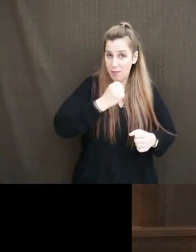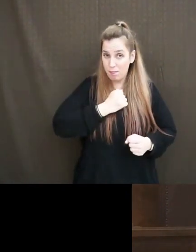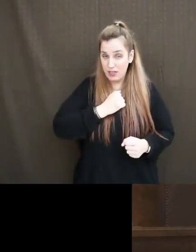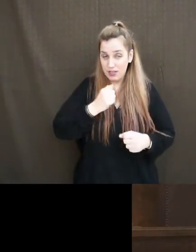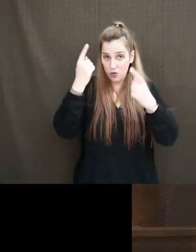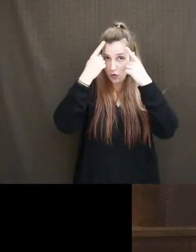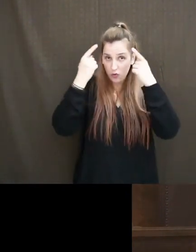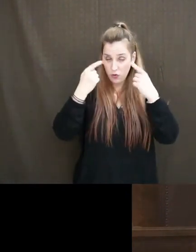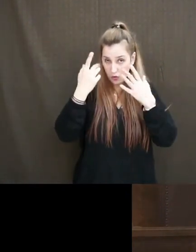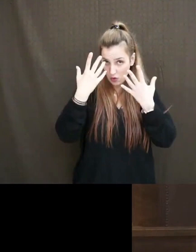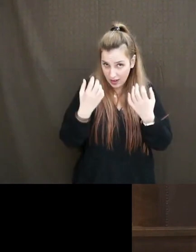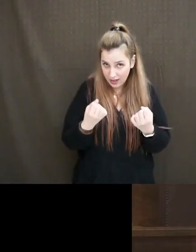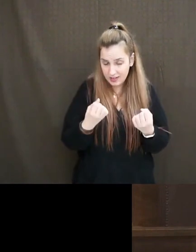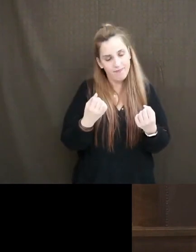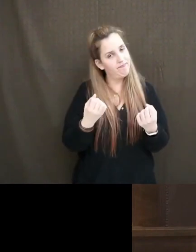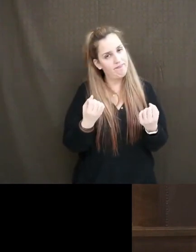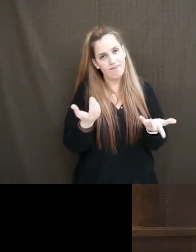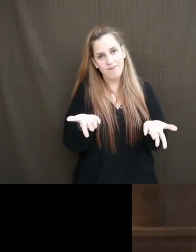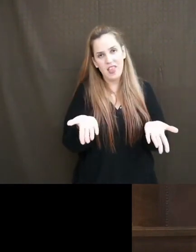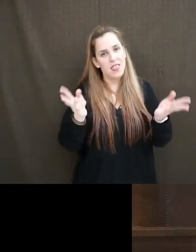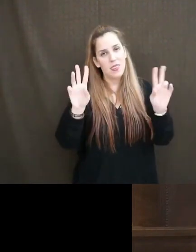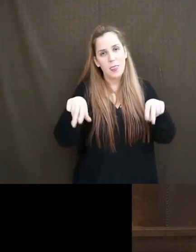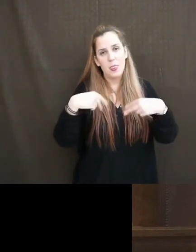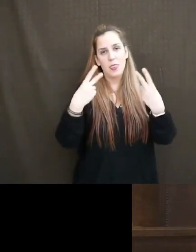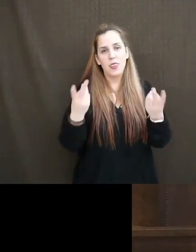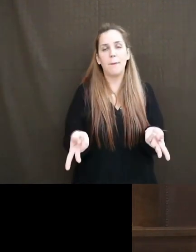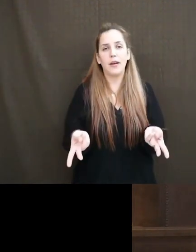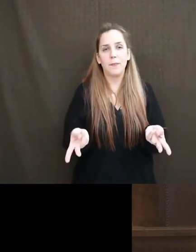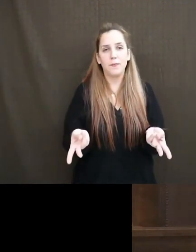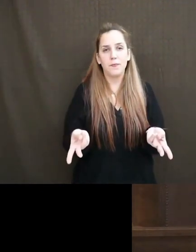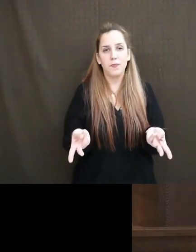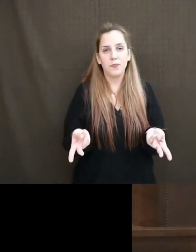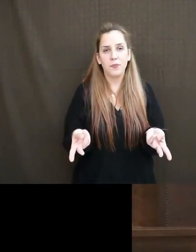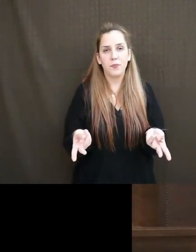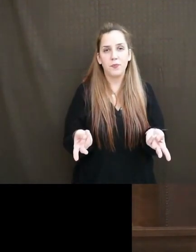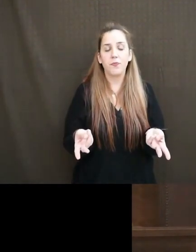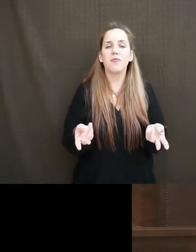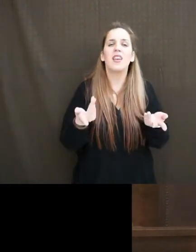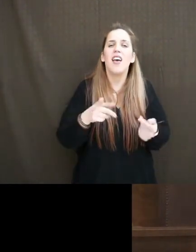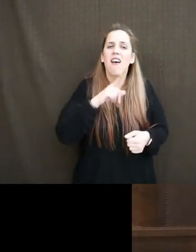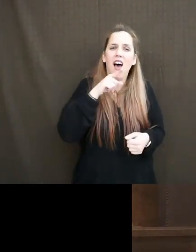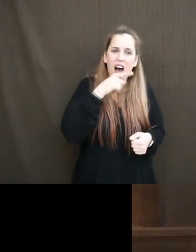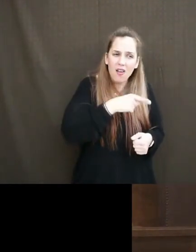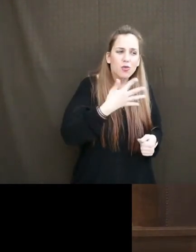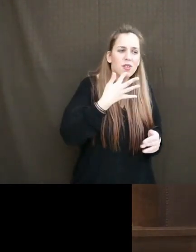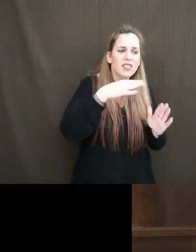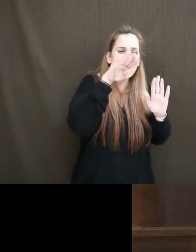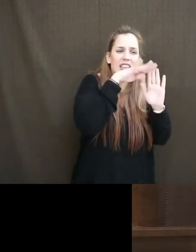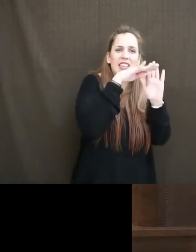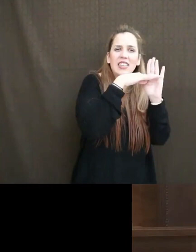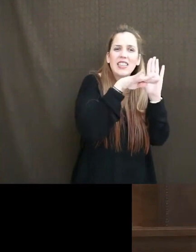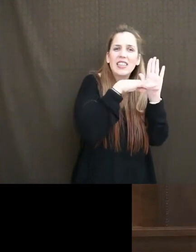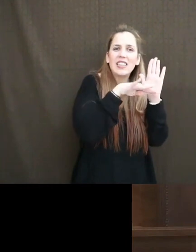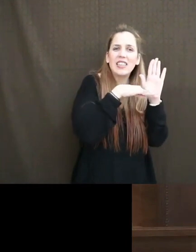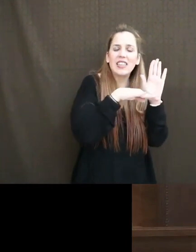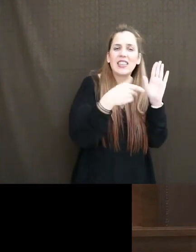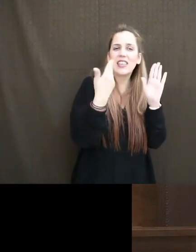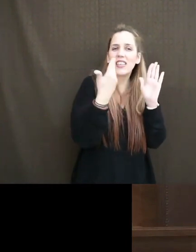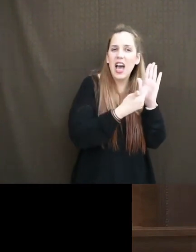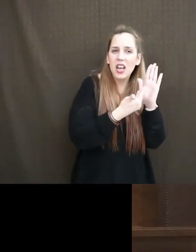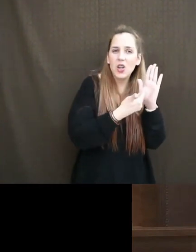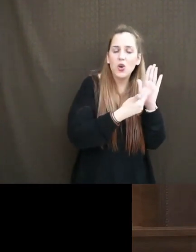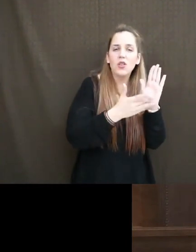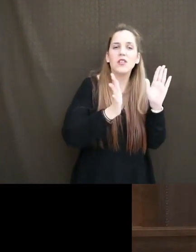έχει στηρίσει αυτές τις τελετές. Το πρόβλημα ήταν πως αυτές οι τελετές ήταν κανόνες που δεν τις είχε ζητήσει ο